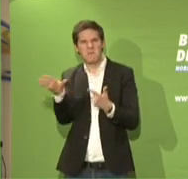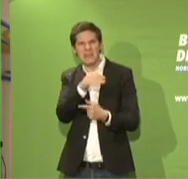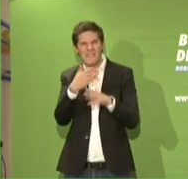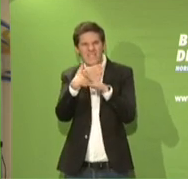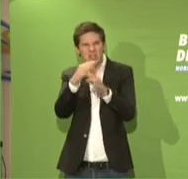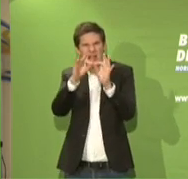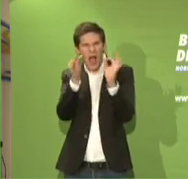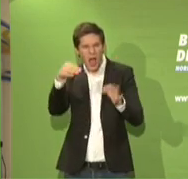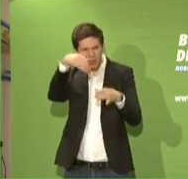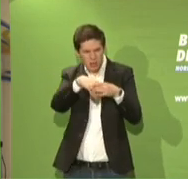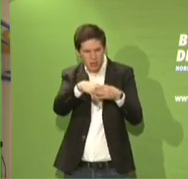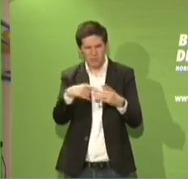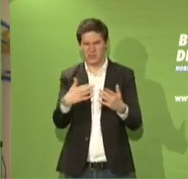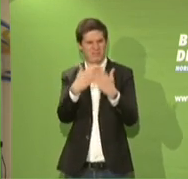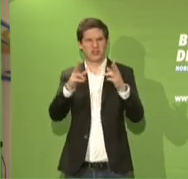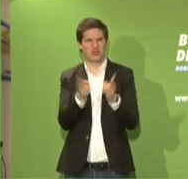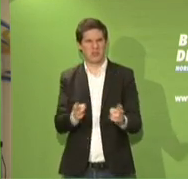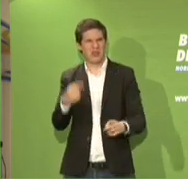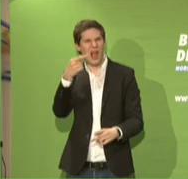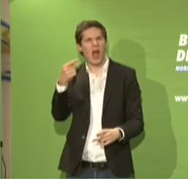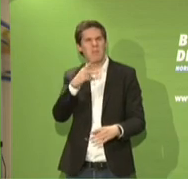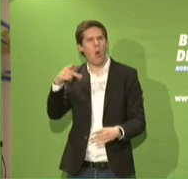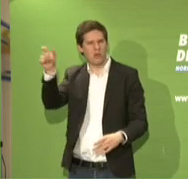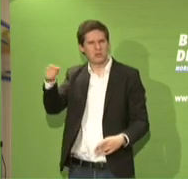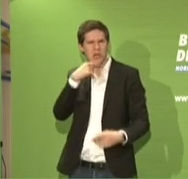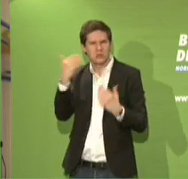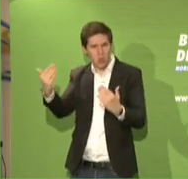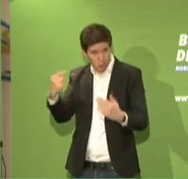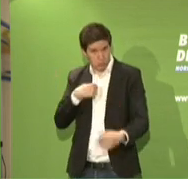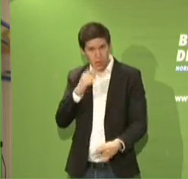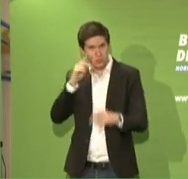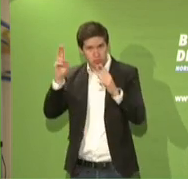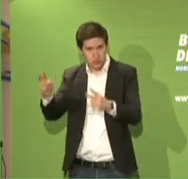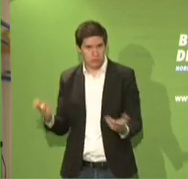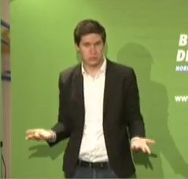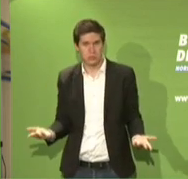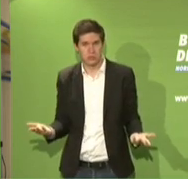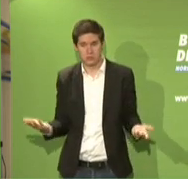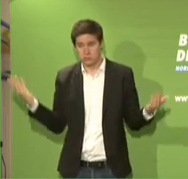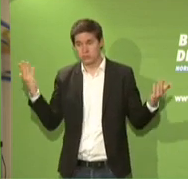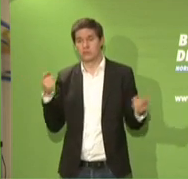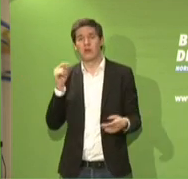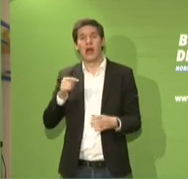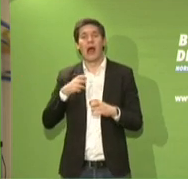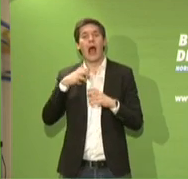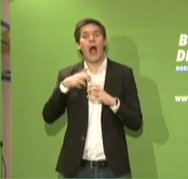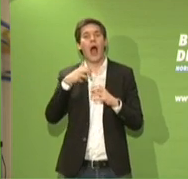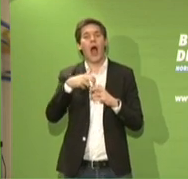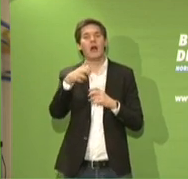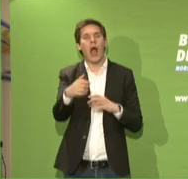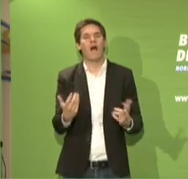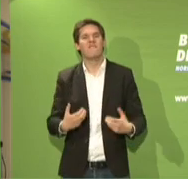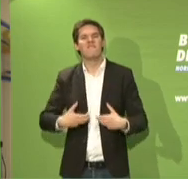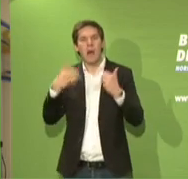Gerhard Polt. Und ich sage, recht hat er, der Gerhard. Gerade in Zeiten von Agrartechnik, von